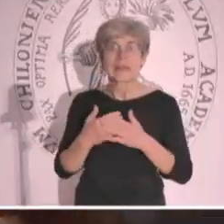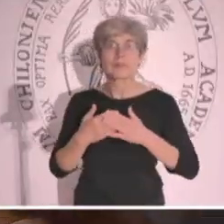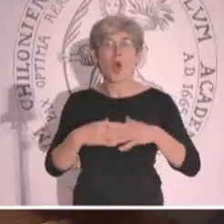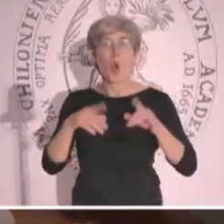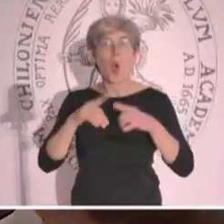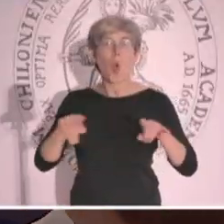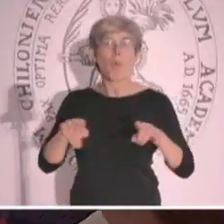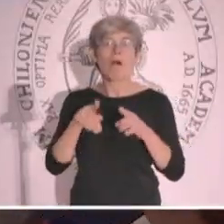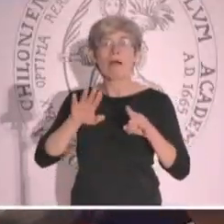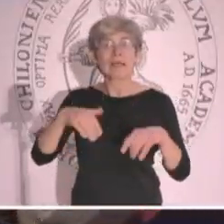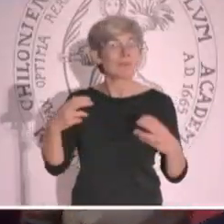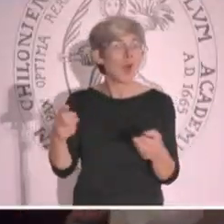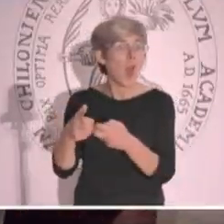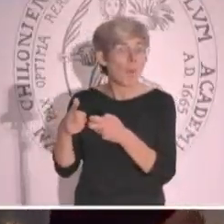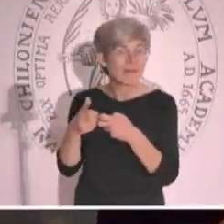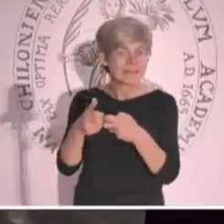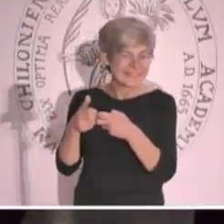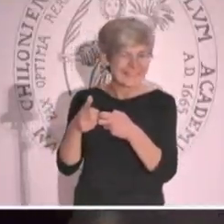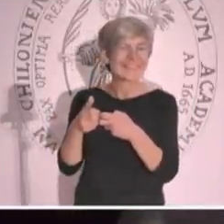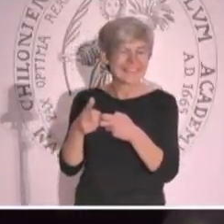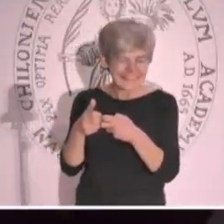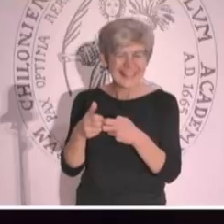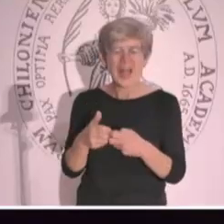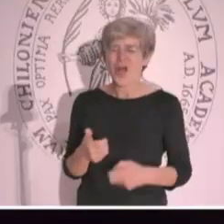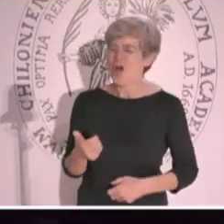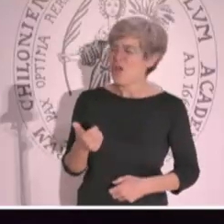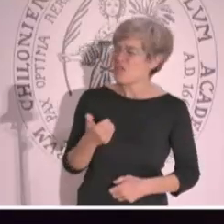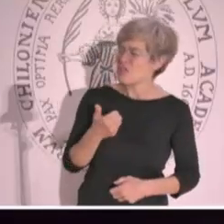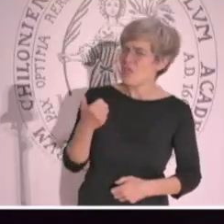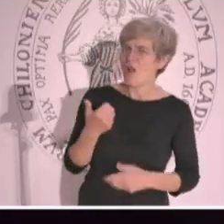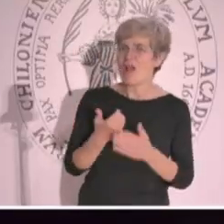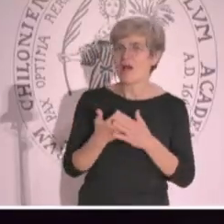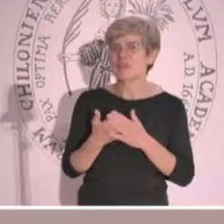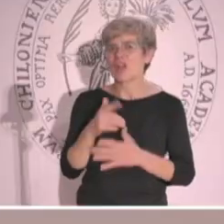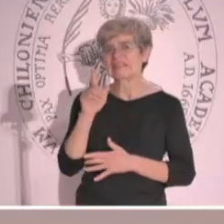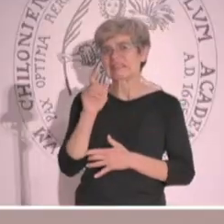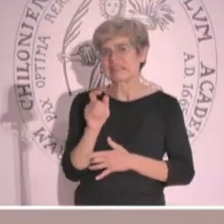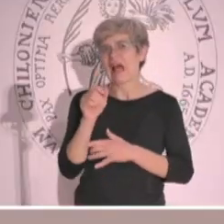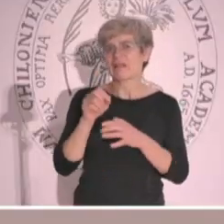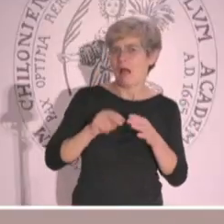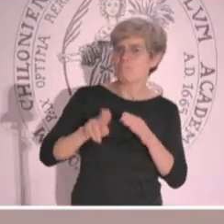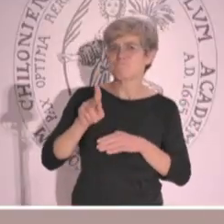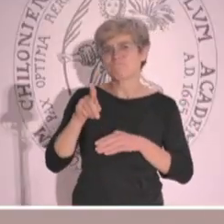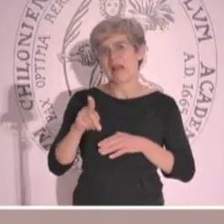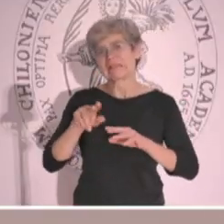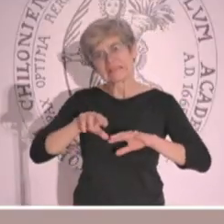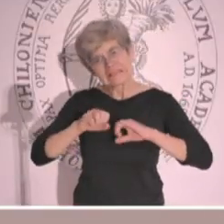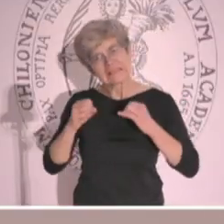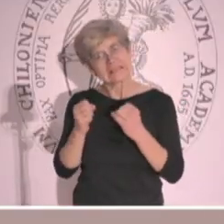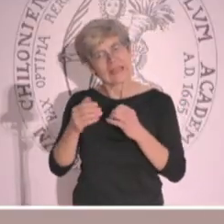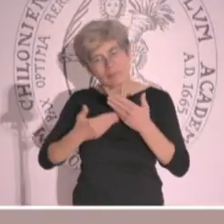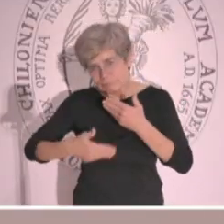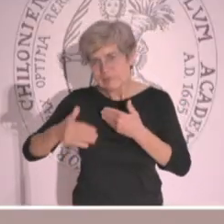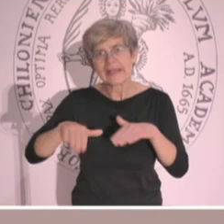Clubs, wir haben mittlerweile eine echte tolle Start-up-Szene in der Stadt. Das ist auch für viele an der Uni sehr, sehr